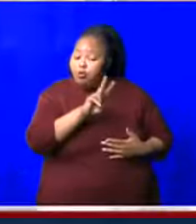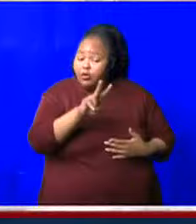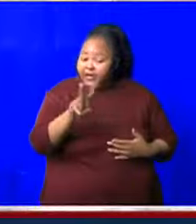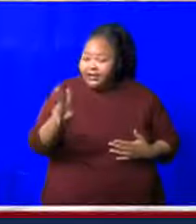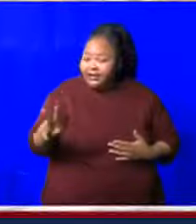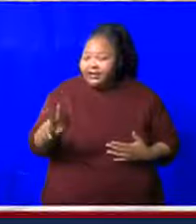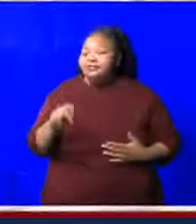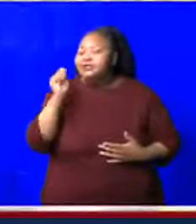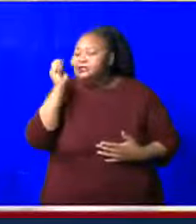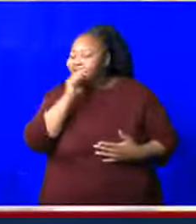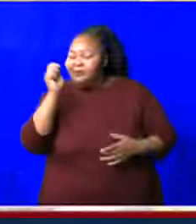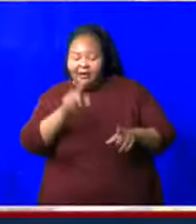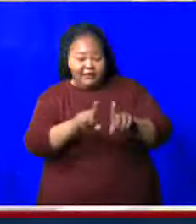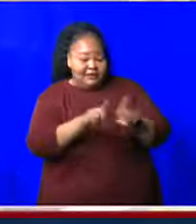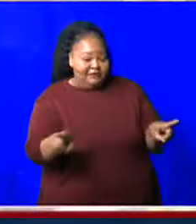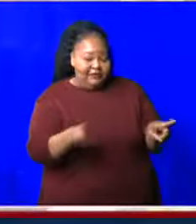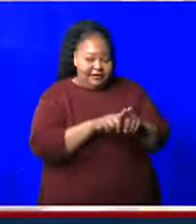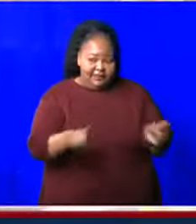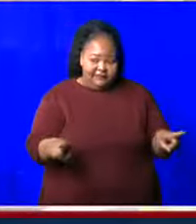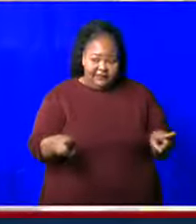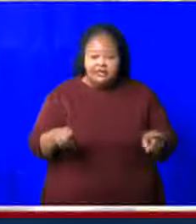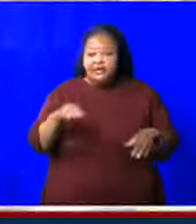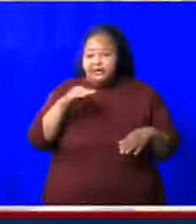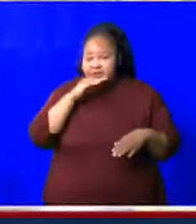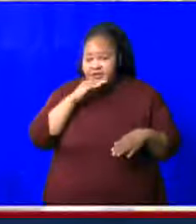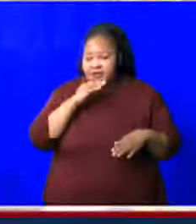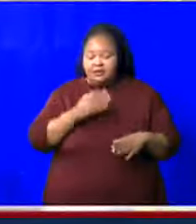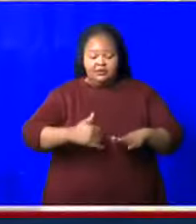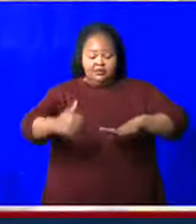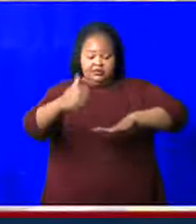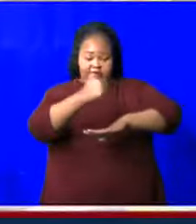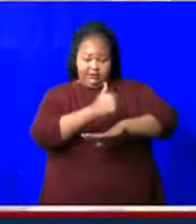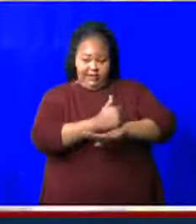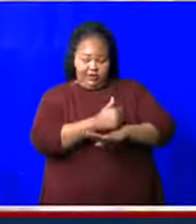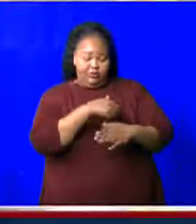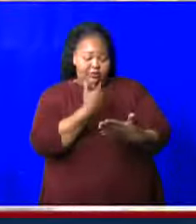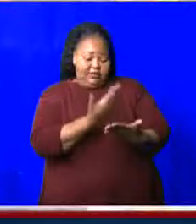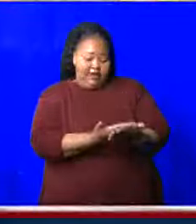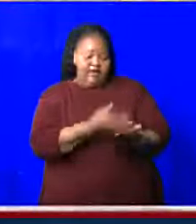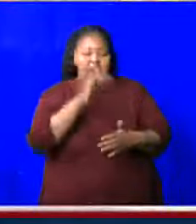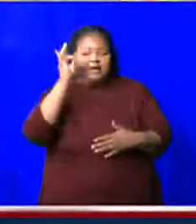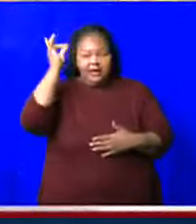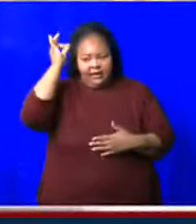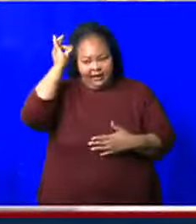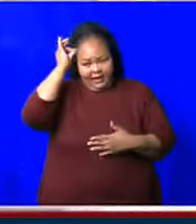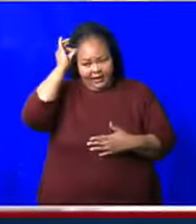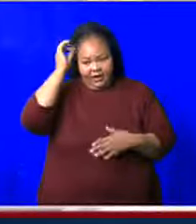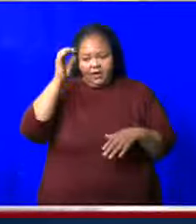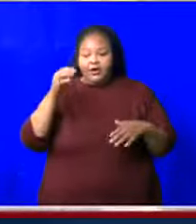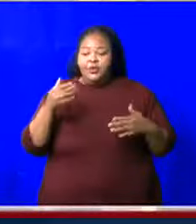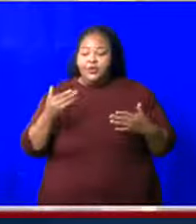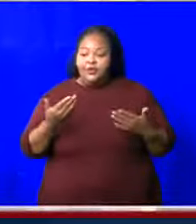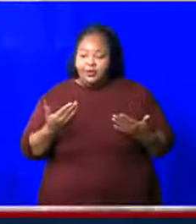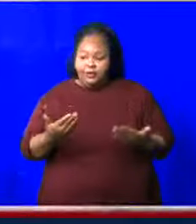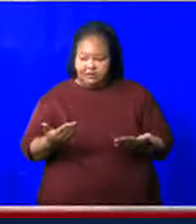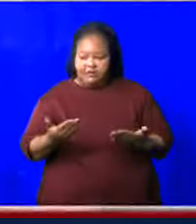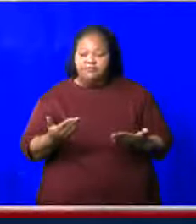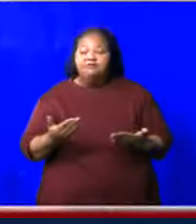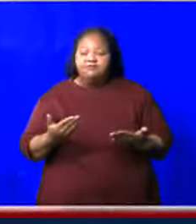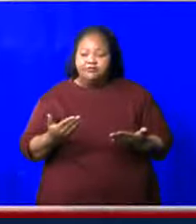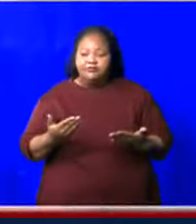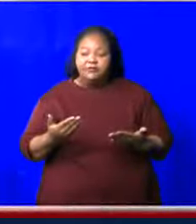sibandi isitolo kube-ke kulapho lakhona sihlalo singayicela ingwenyama ukuthi kube khona lekuthathako lokusethulo khona